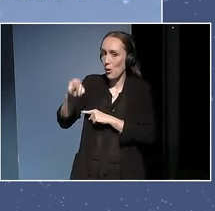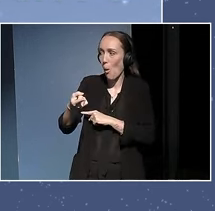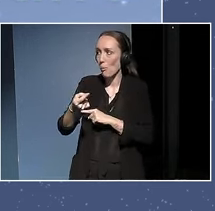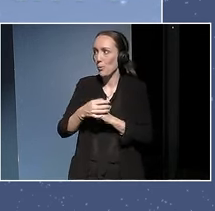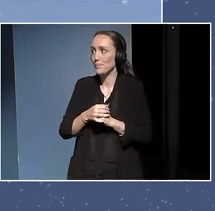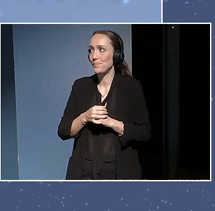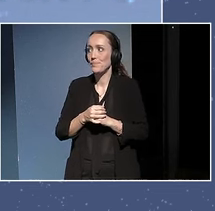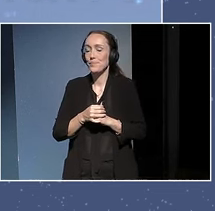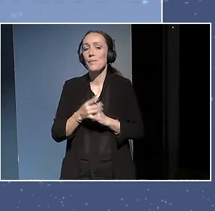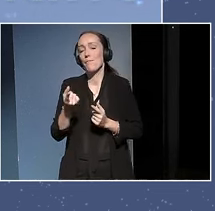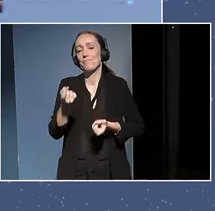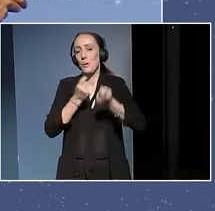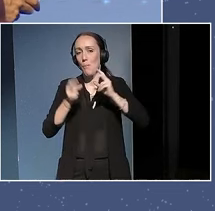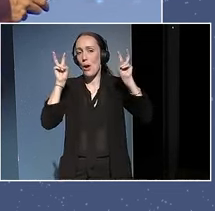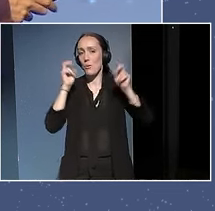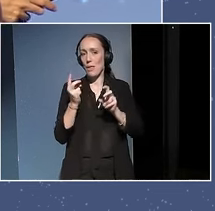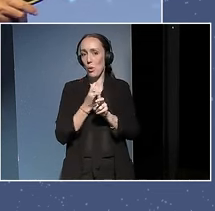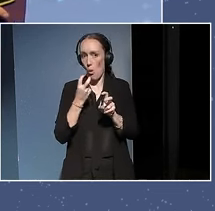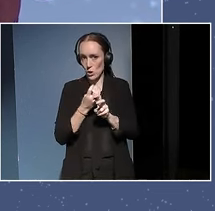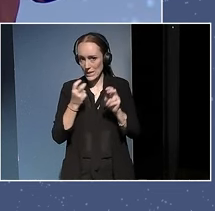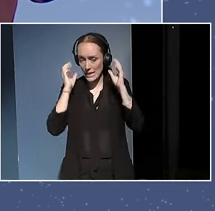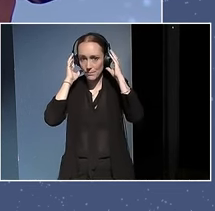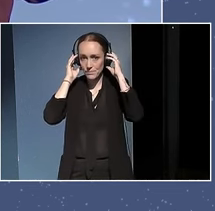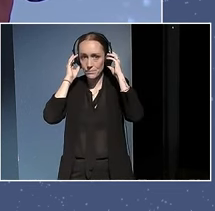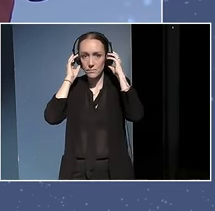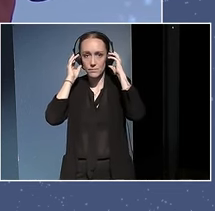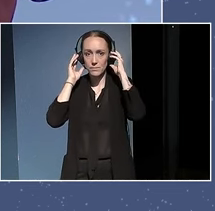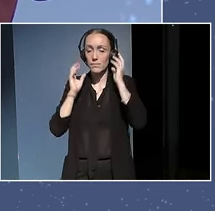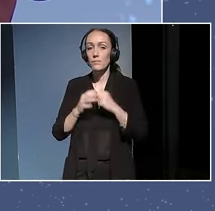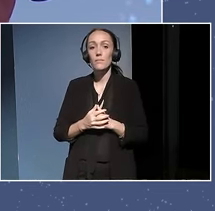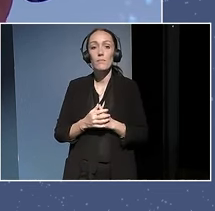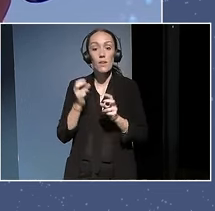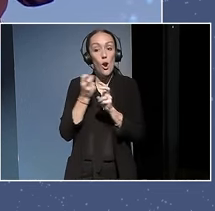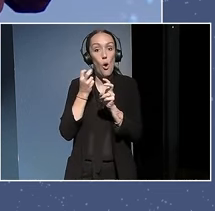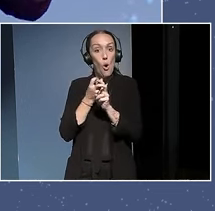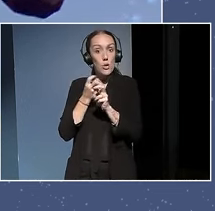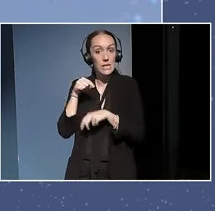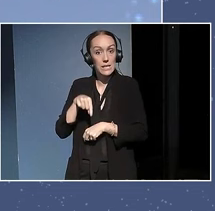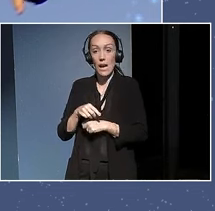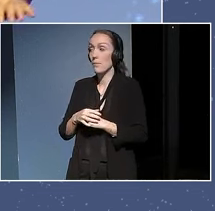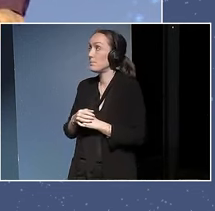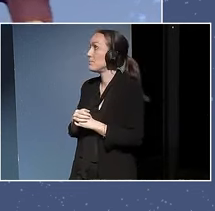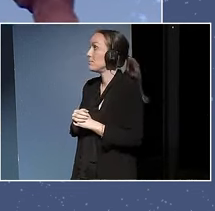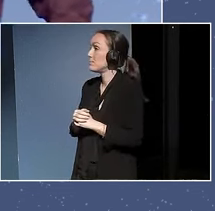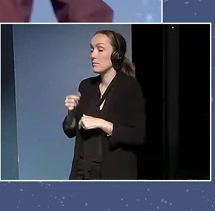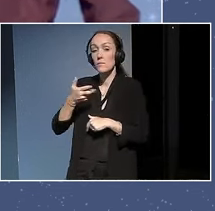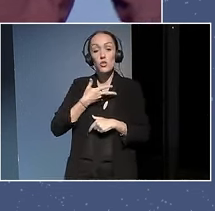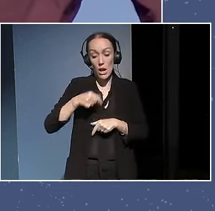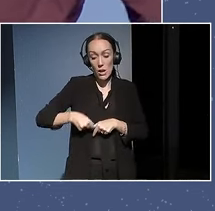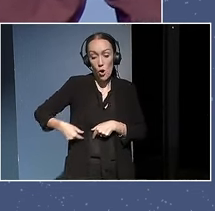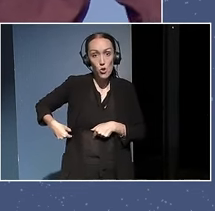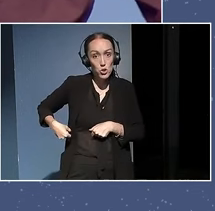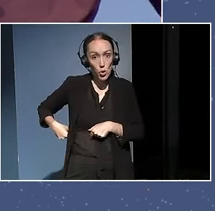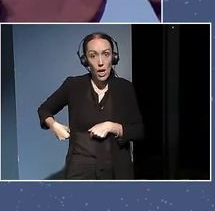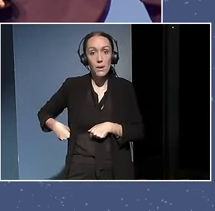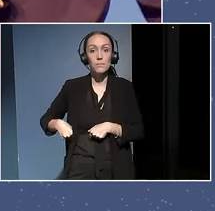andiamo torniamo alle ossa torniamo alle ossa Allora queste qui sono una costola